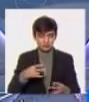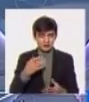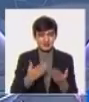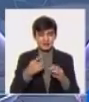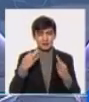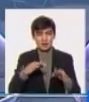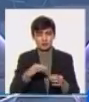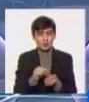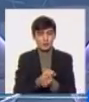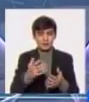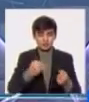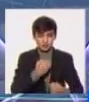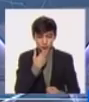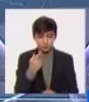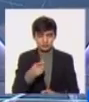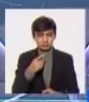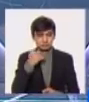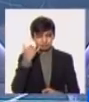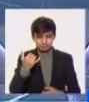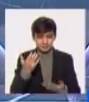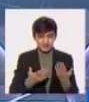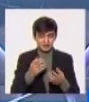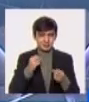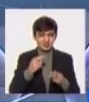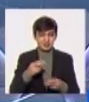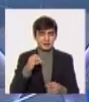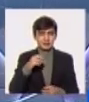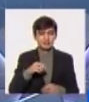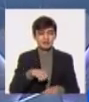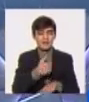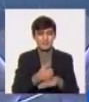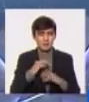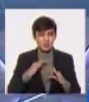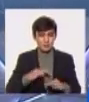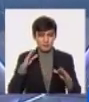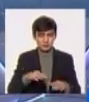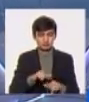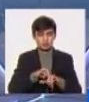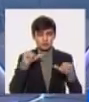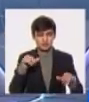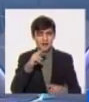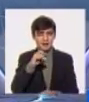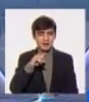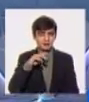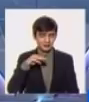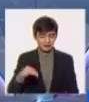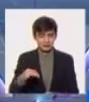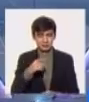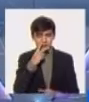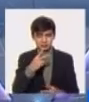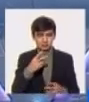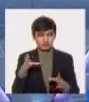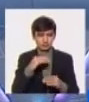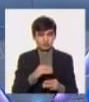получить разрешительные документы. Он привел данные Генеральной прокуратуры и отметил, что усиление карантинных мер уже дает